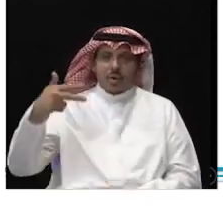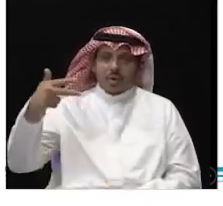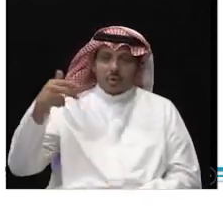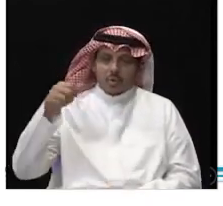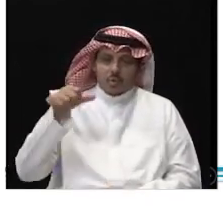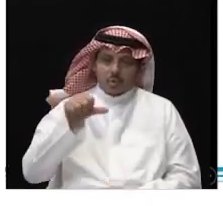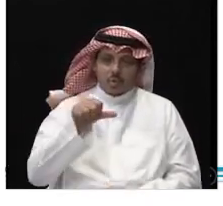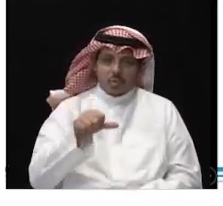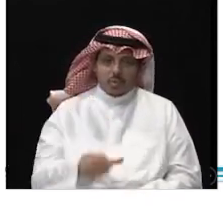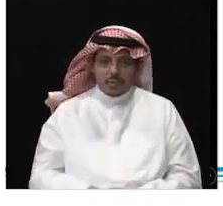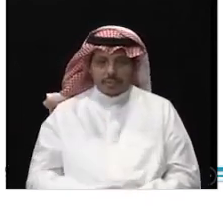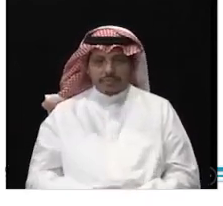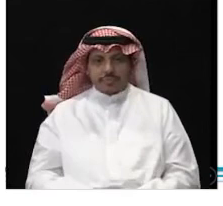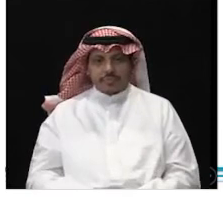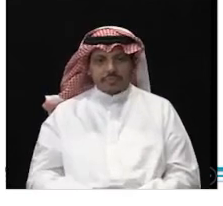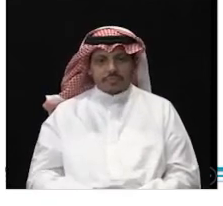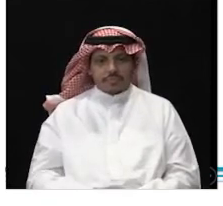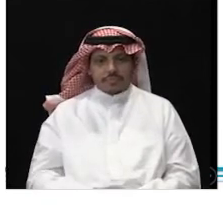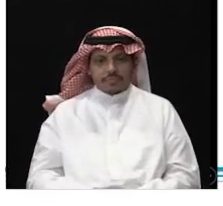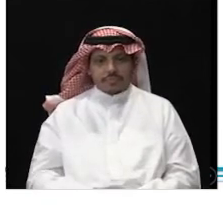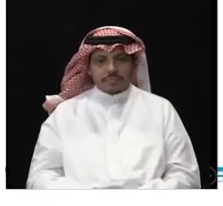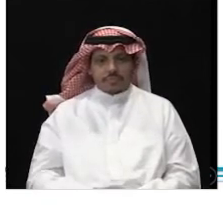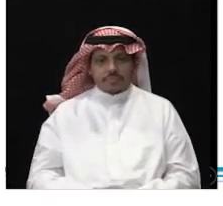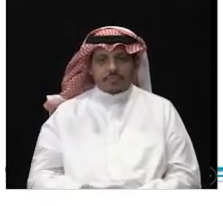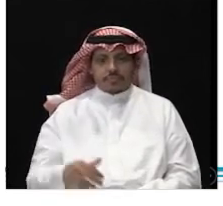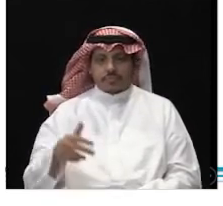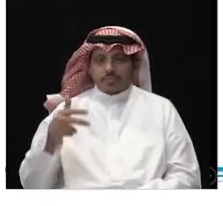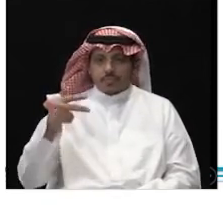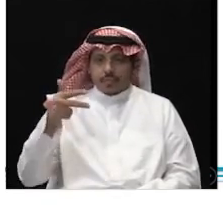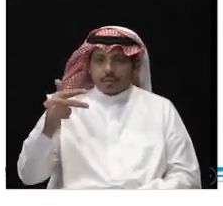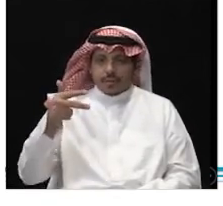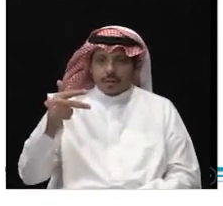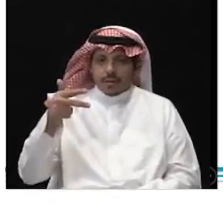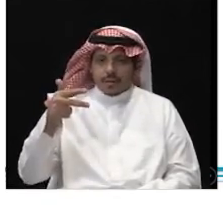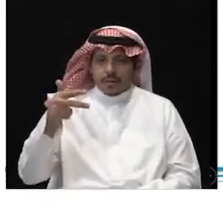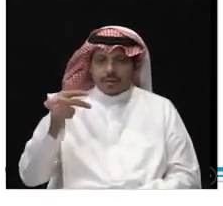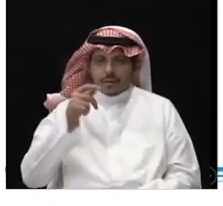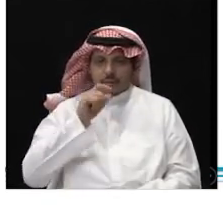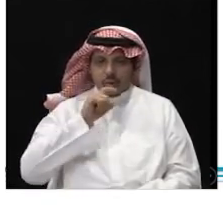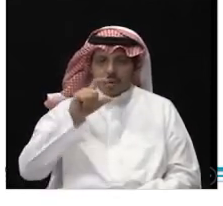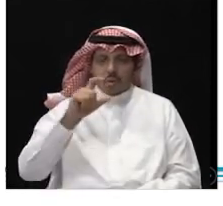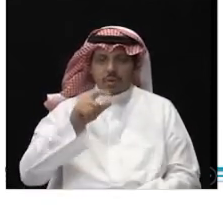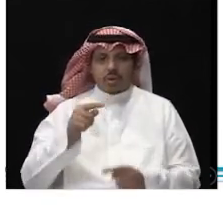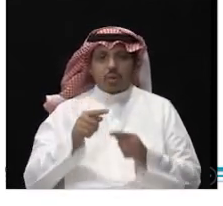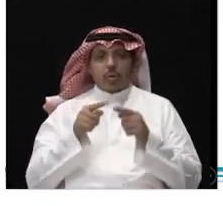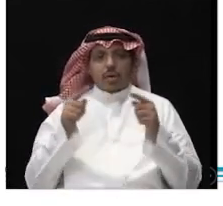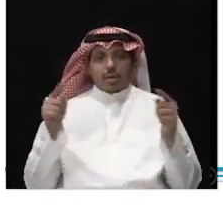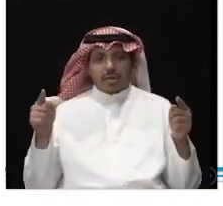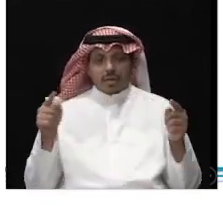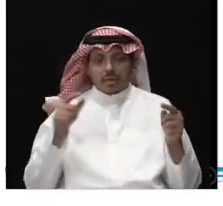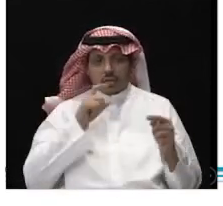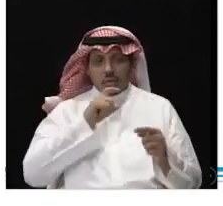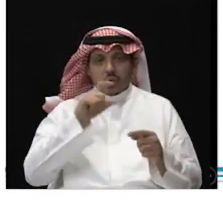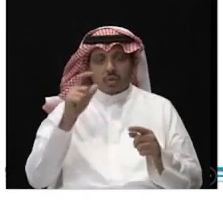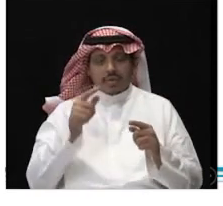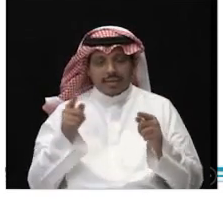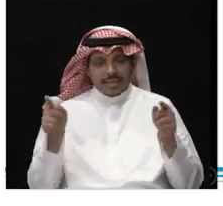غو، أحسنتم. نقرأ الآن الصوت القصير والطويل، جميل، أحسنتم،